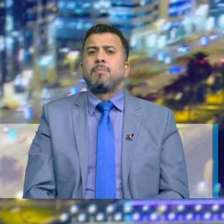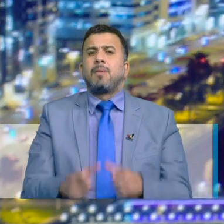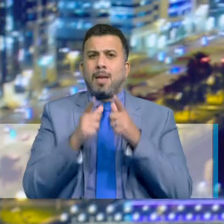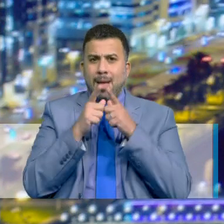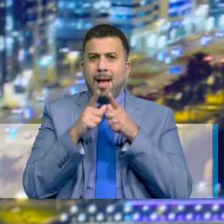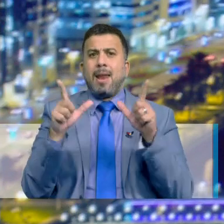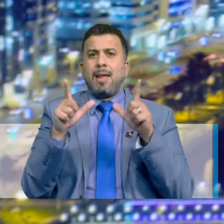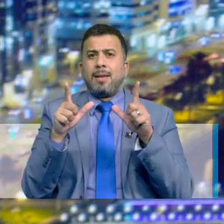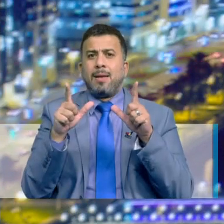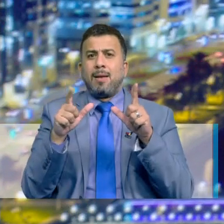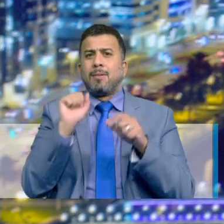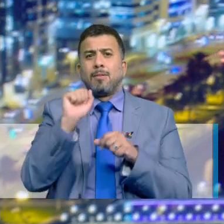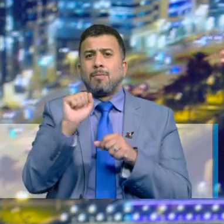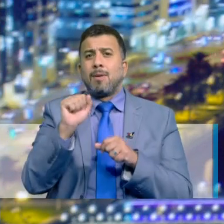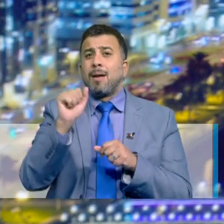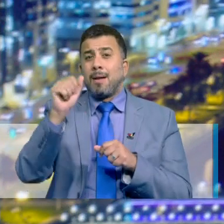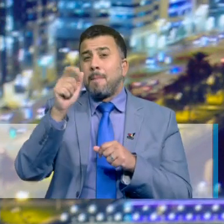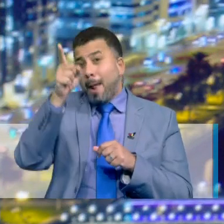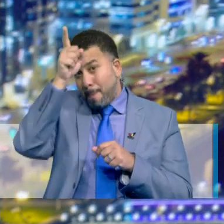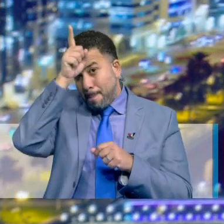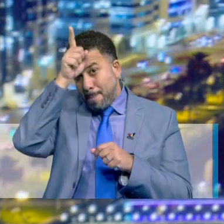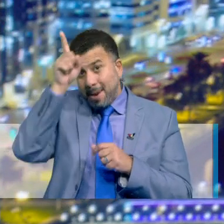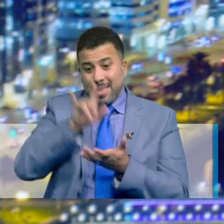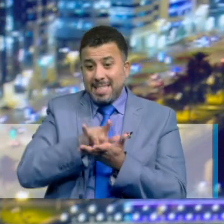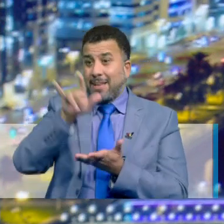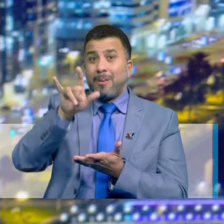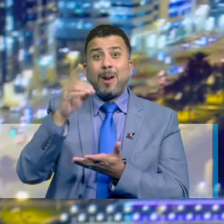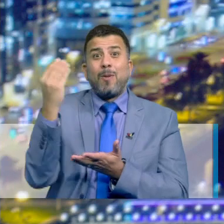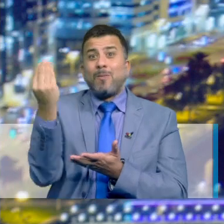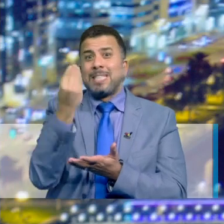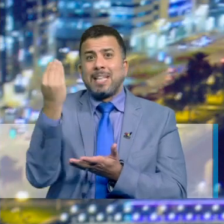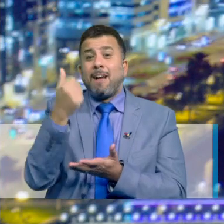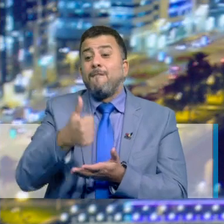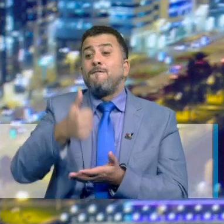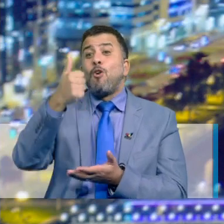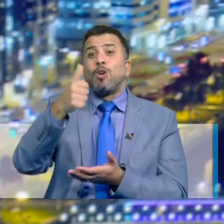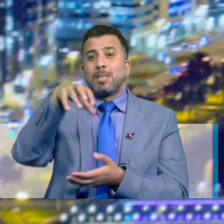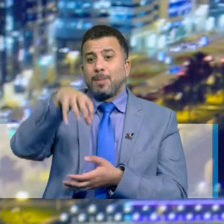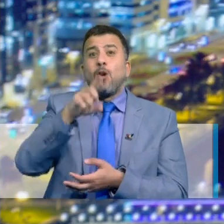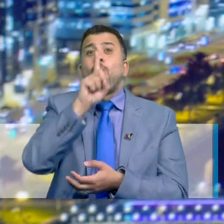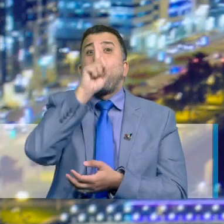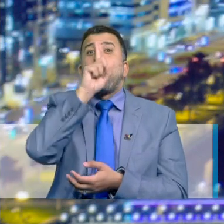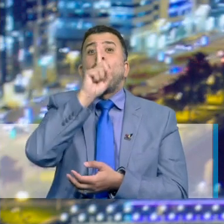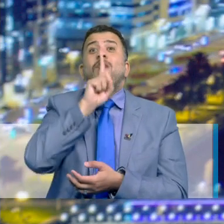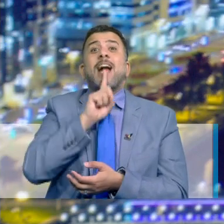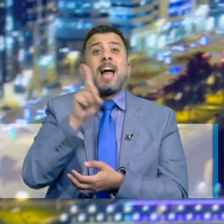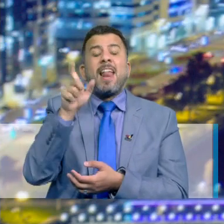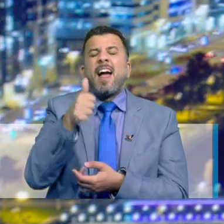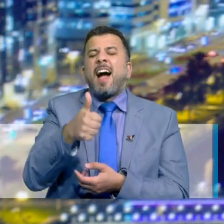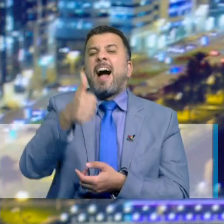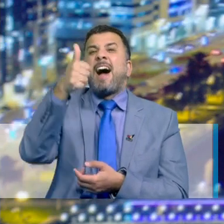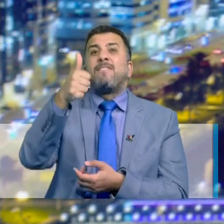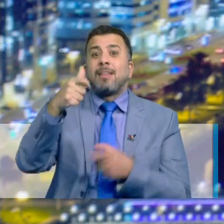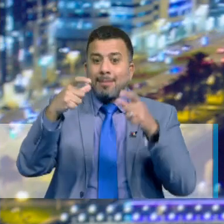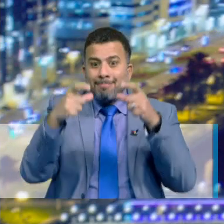هذا وبعد أن أعلن في معرض بورصة برلين للسفر والسياحة عن فوز مدينة خورفكان كأفضل مدينة